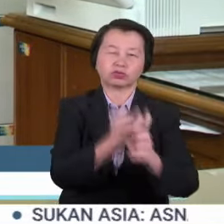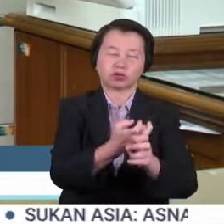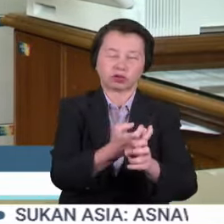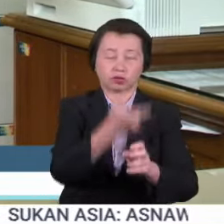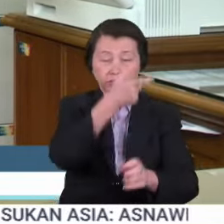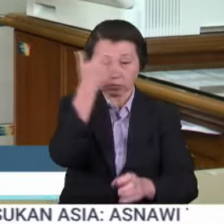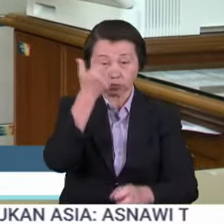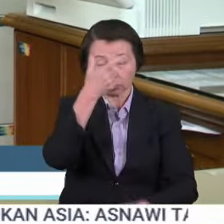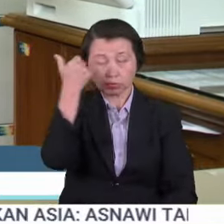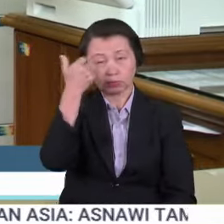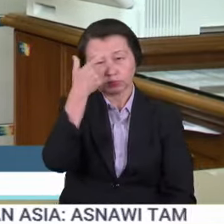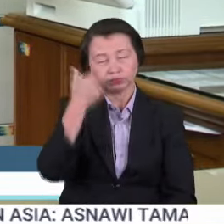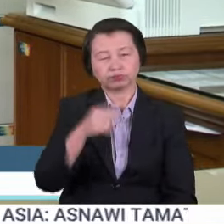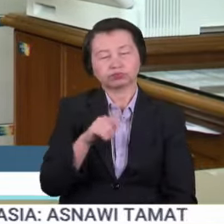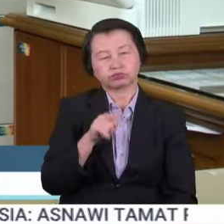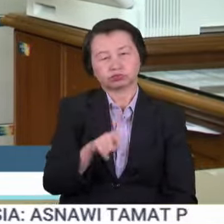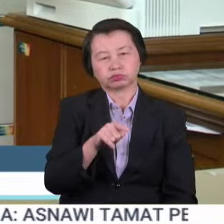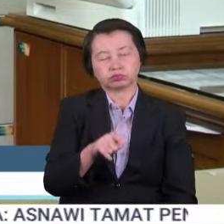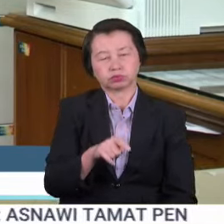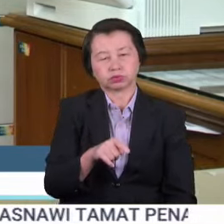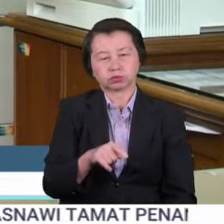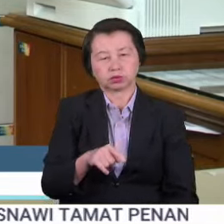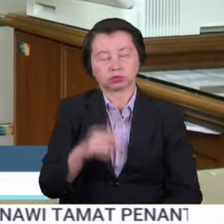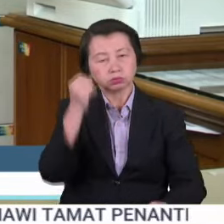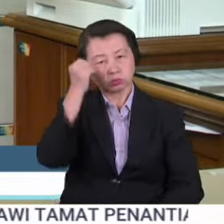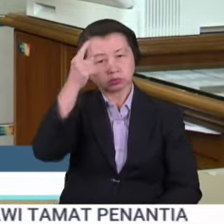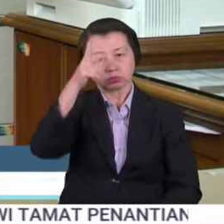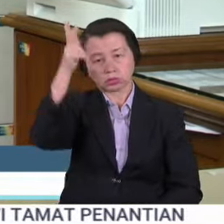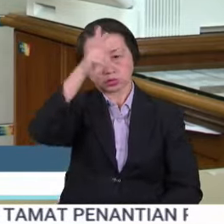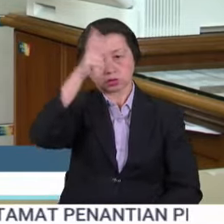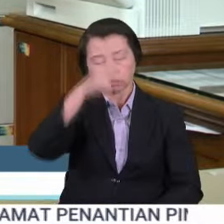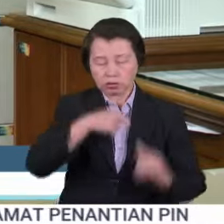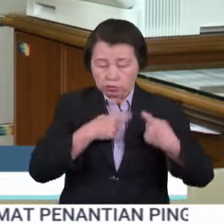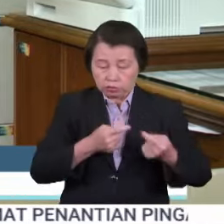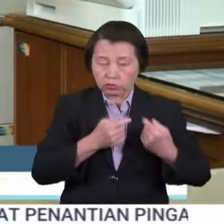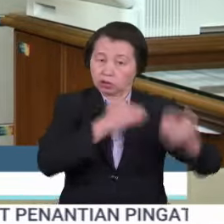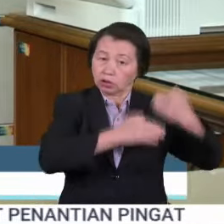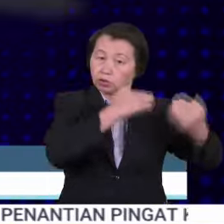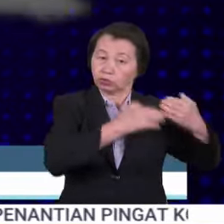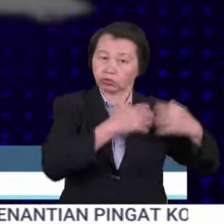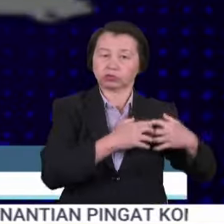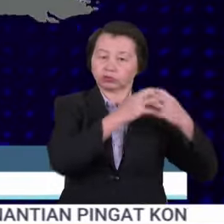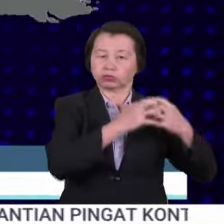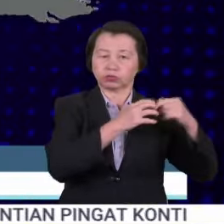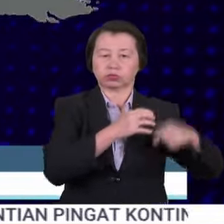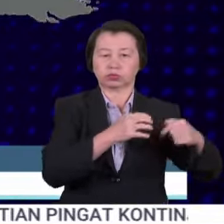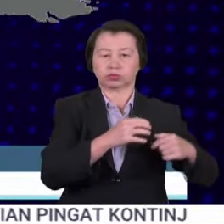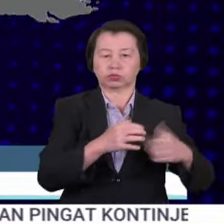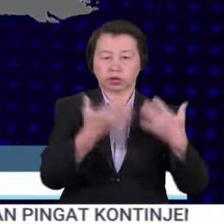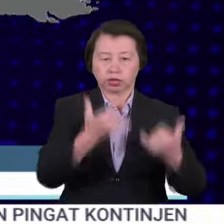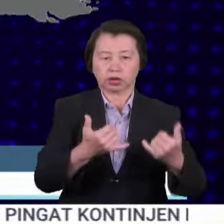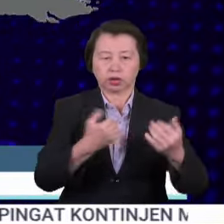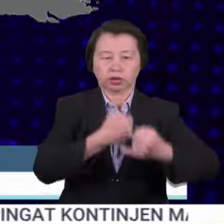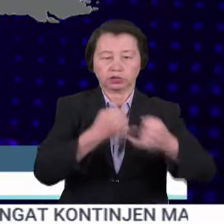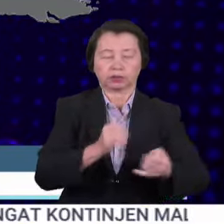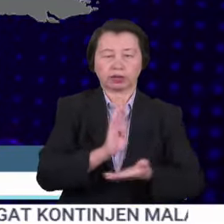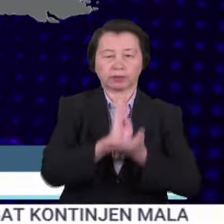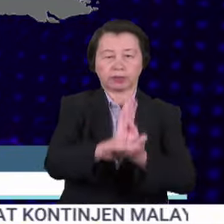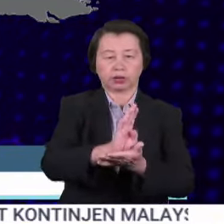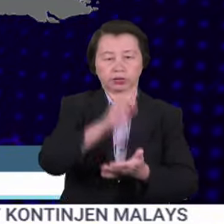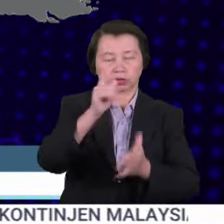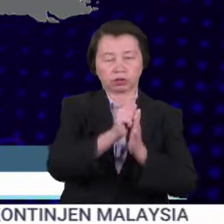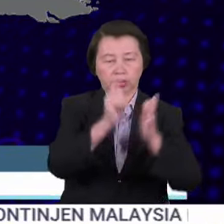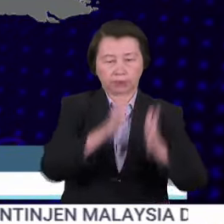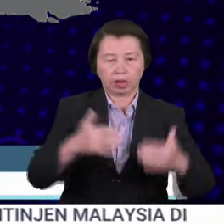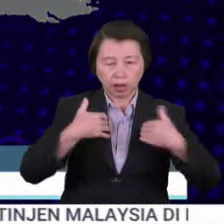Sebab ini adalah kesedaran kerajaan itu sejak daripada dahulu lagi. Kini Jabatan Bantuan Guaman